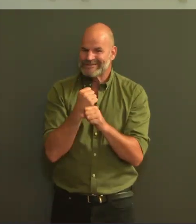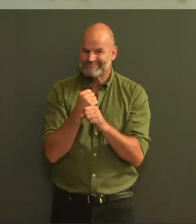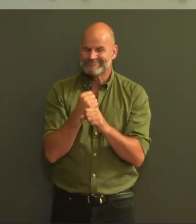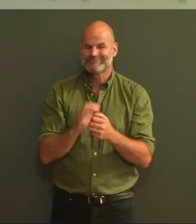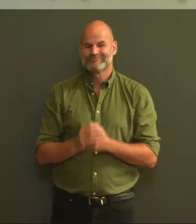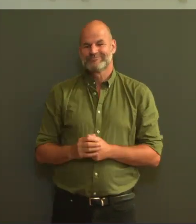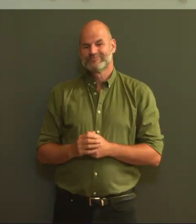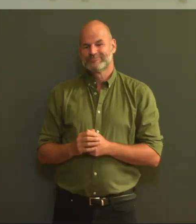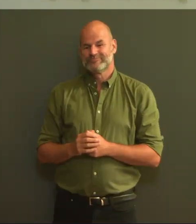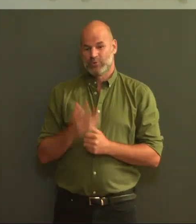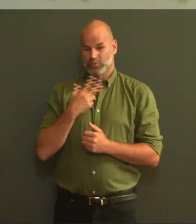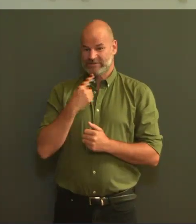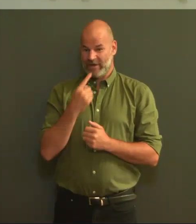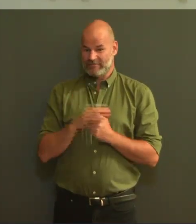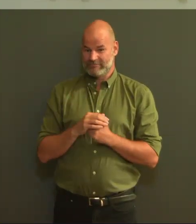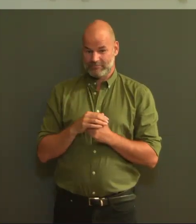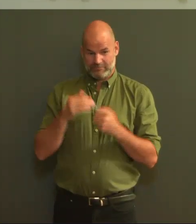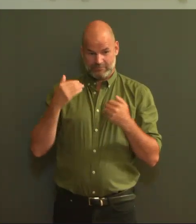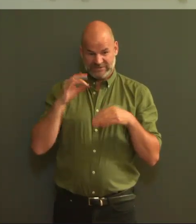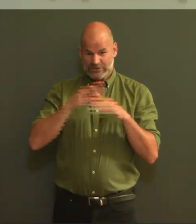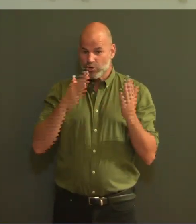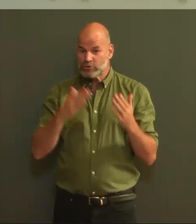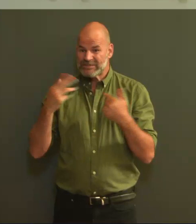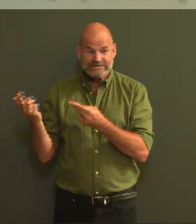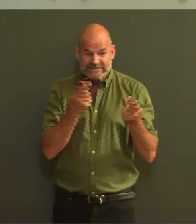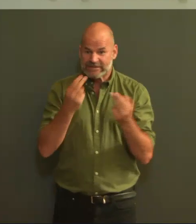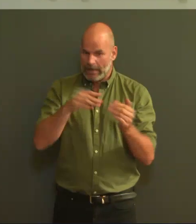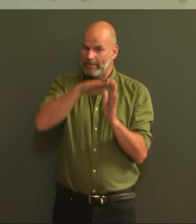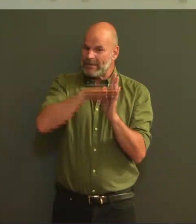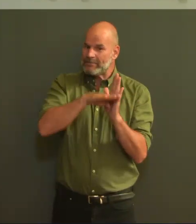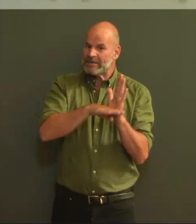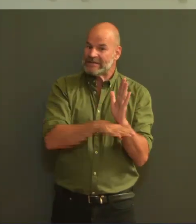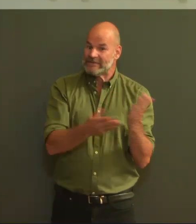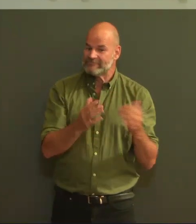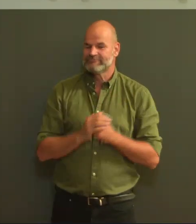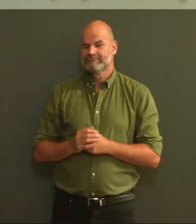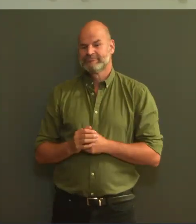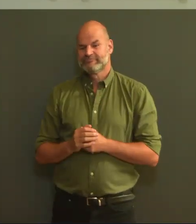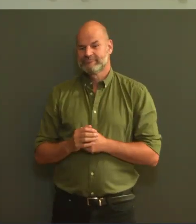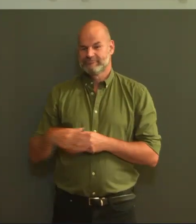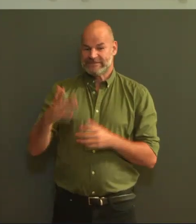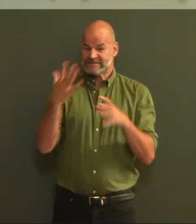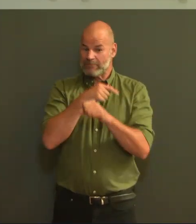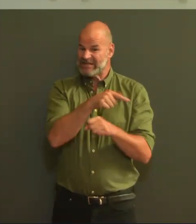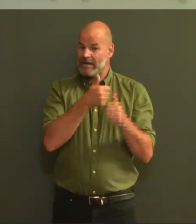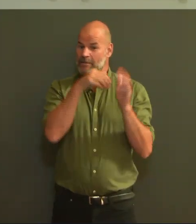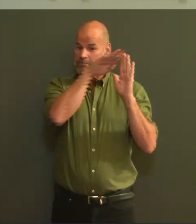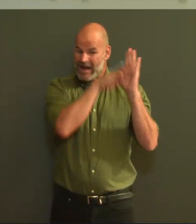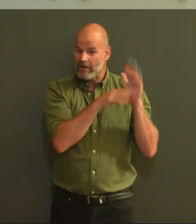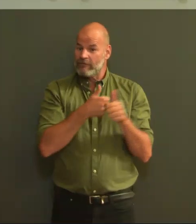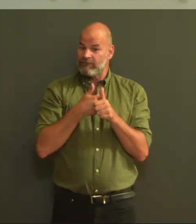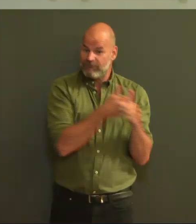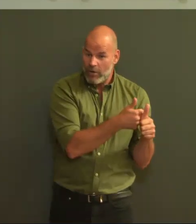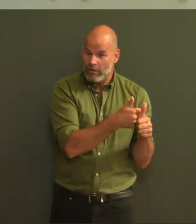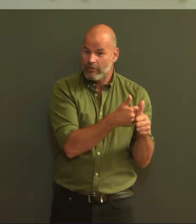belanden. Als we samen de regels blijven volgen, zullen we er samen stap voor stap weer kunnen genieten van het samen zijn met